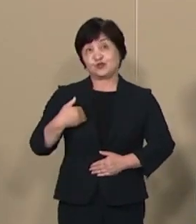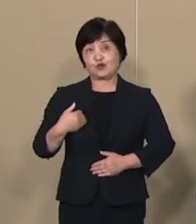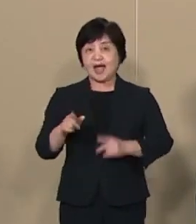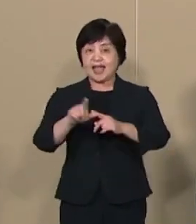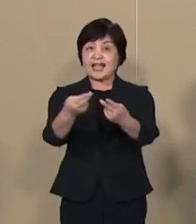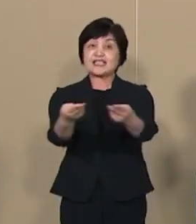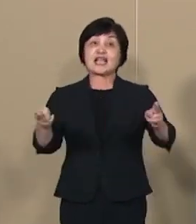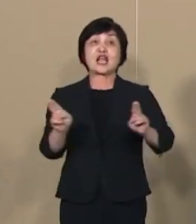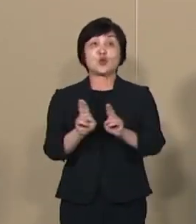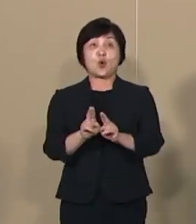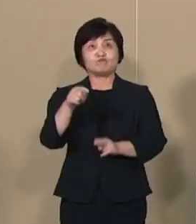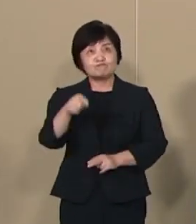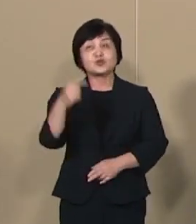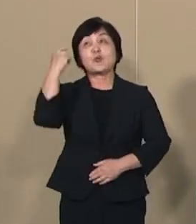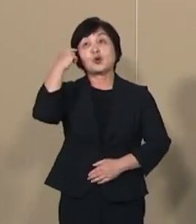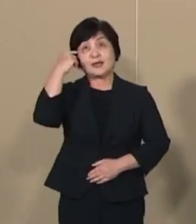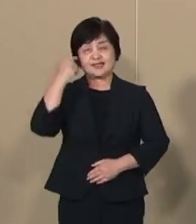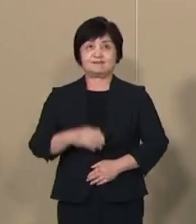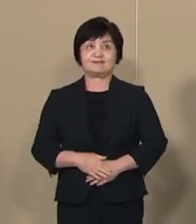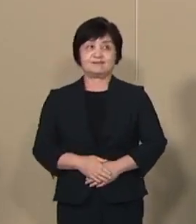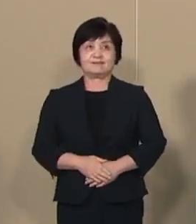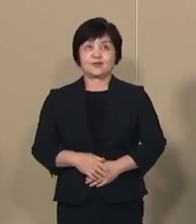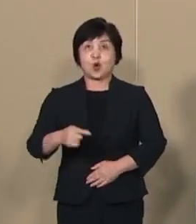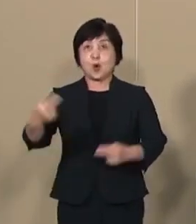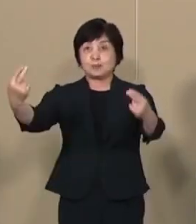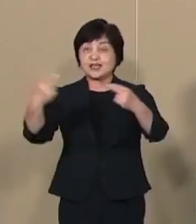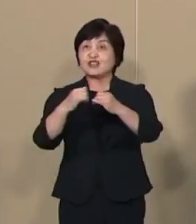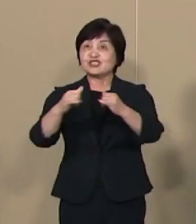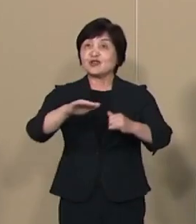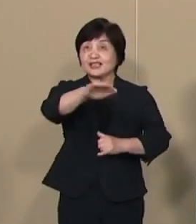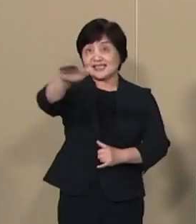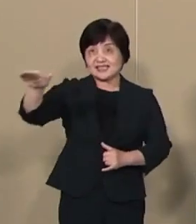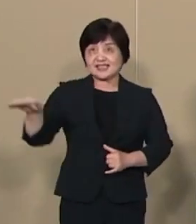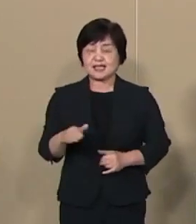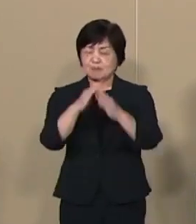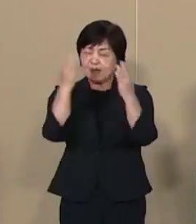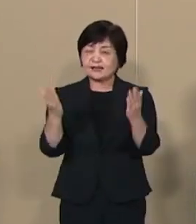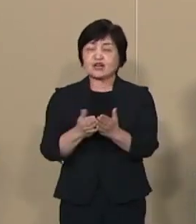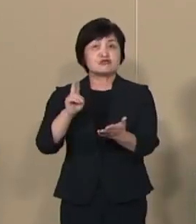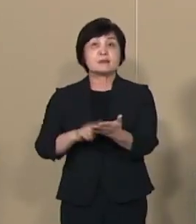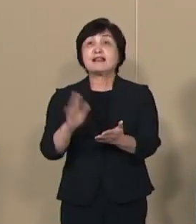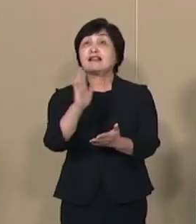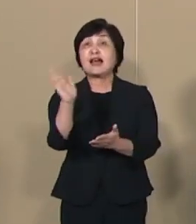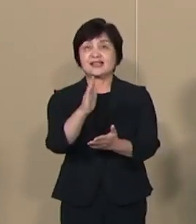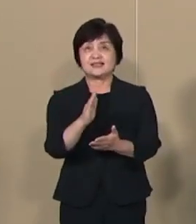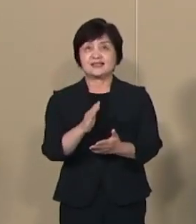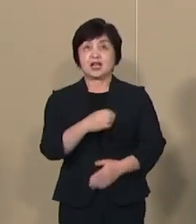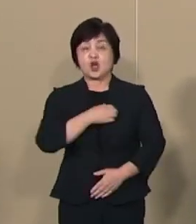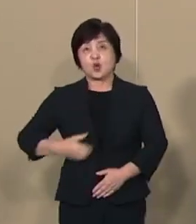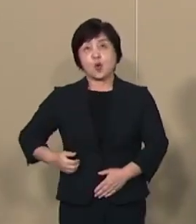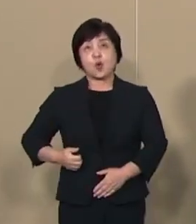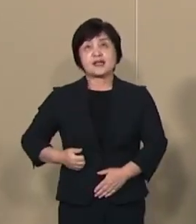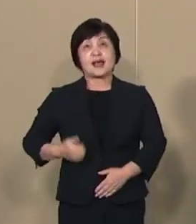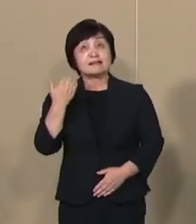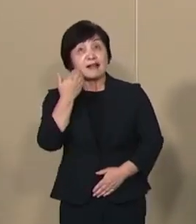思いますよありがとうございますだからここ見てる人たちで全く決まってないとなぁ候補者は誰かこの人